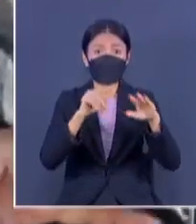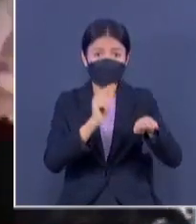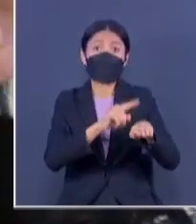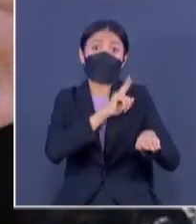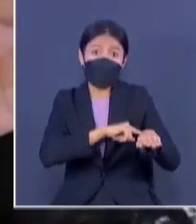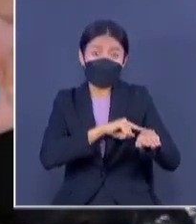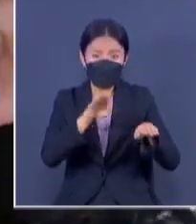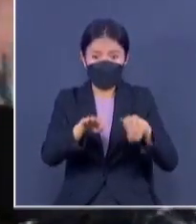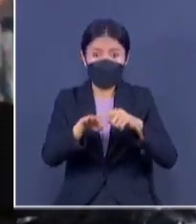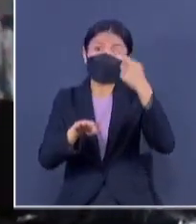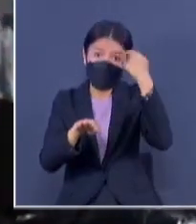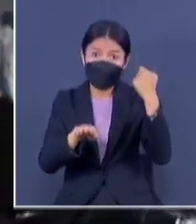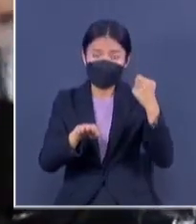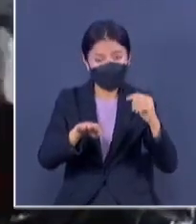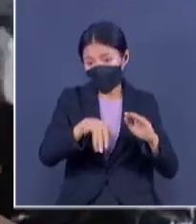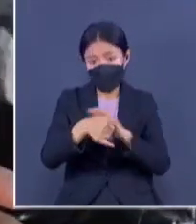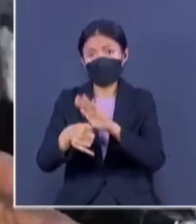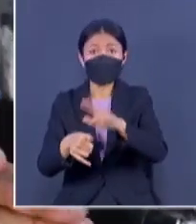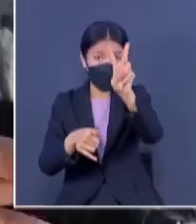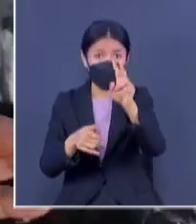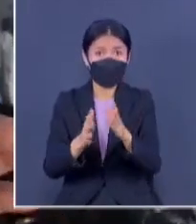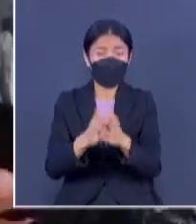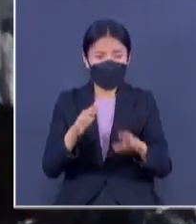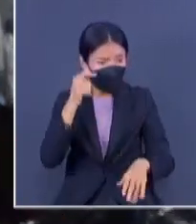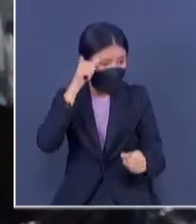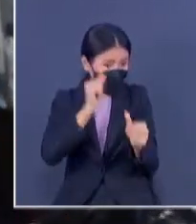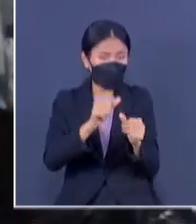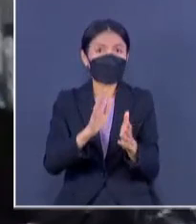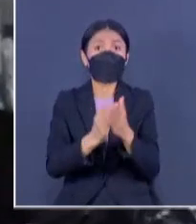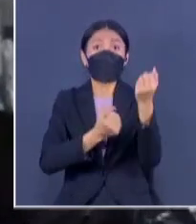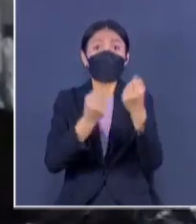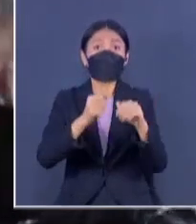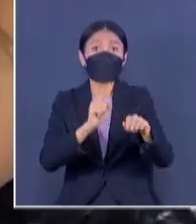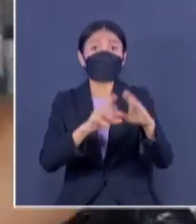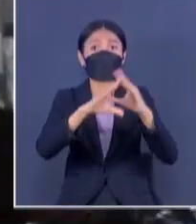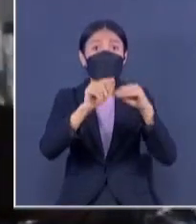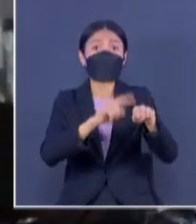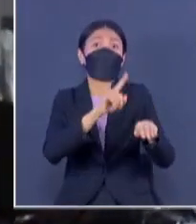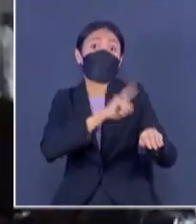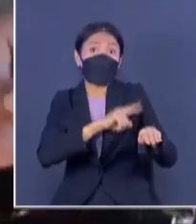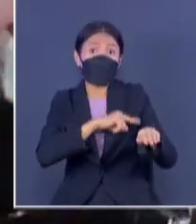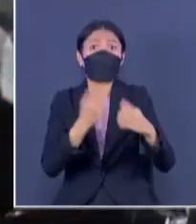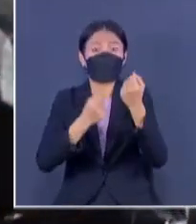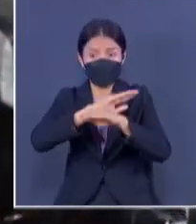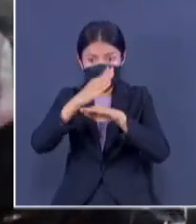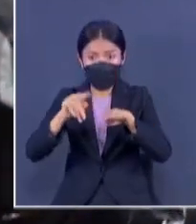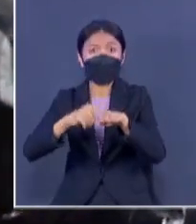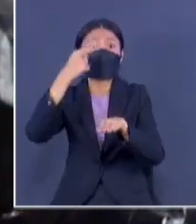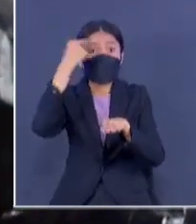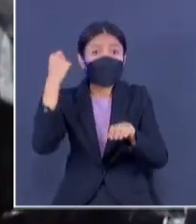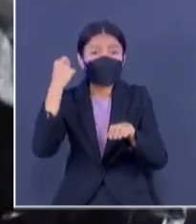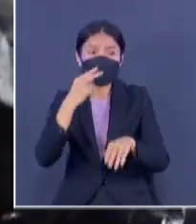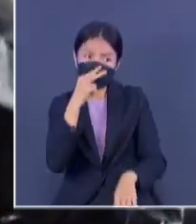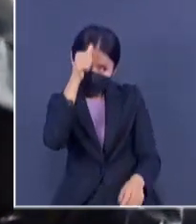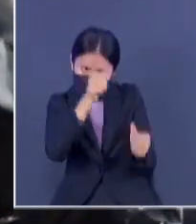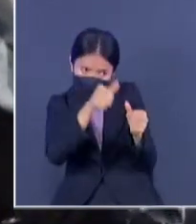หนึ่งแล้วตั้งแต่นั้นมารถเก๋งสีขาวรถปิกอัพสีดำเนี่ยมันจะขับทุกคันแต่ถ้าสีอื่นมันจะเลือกถ้